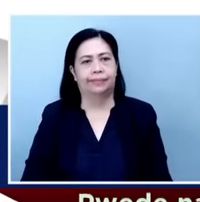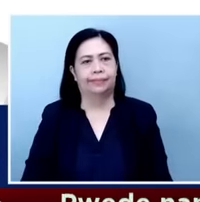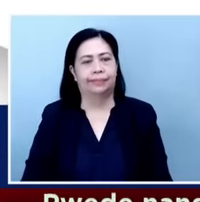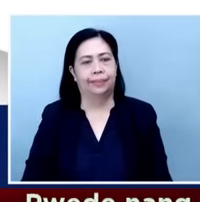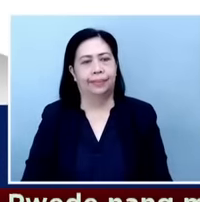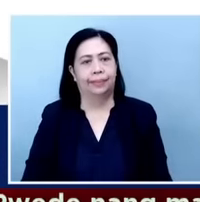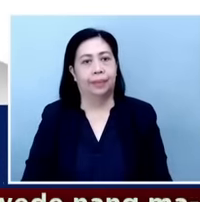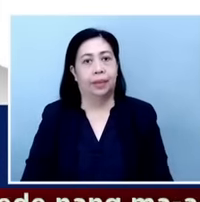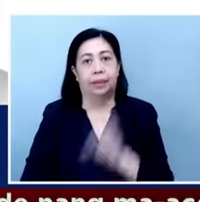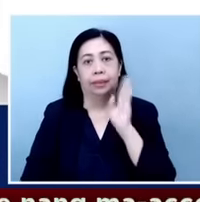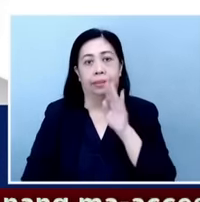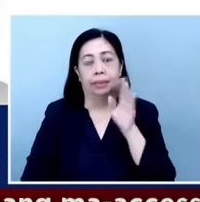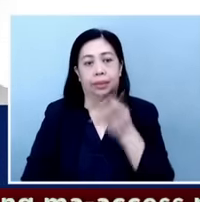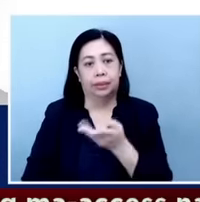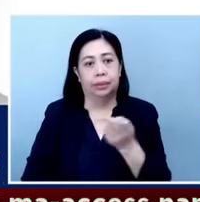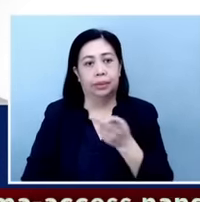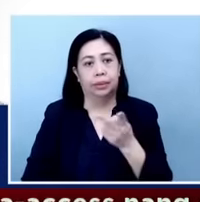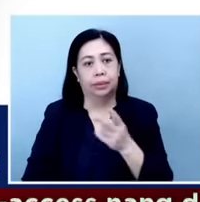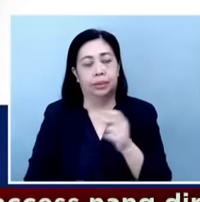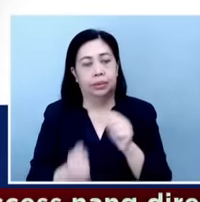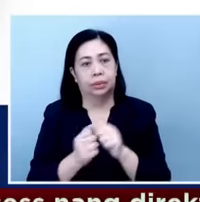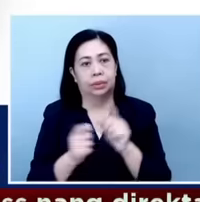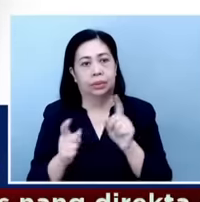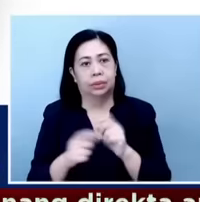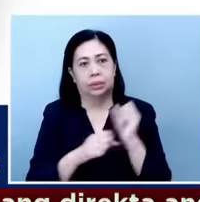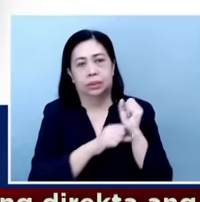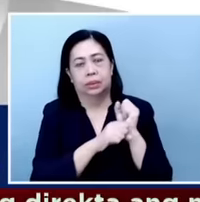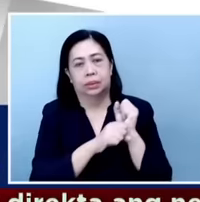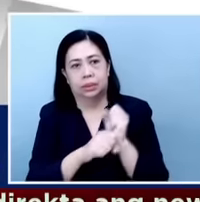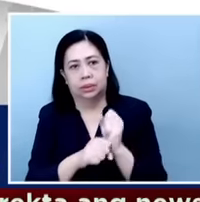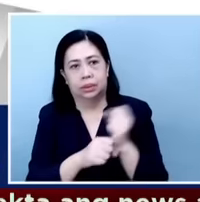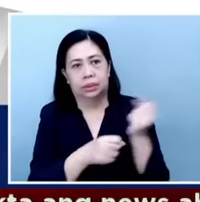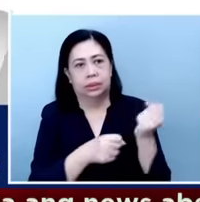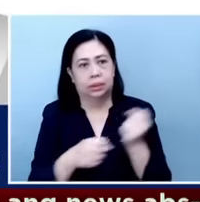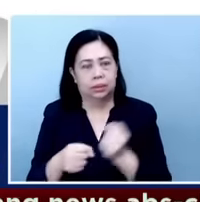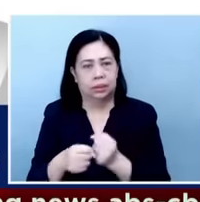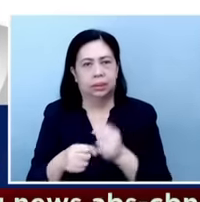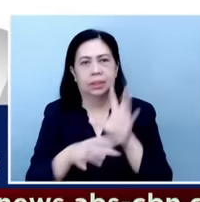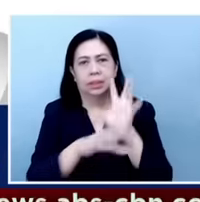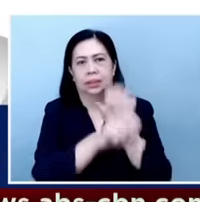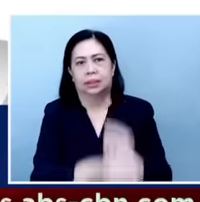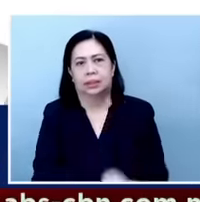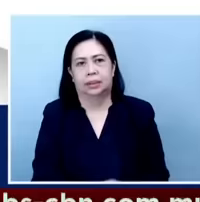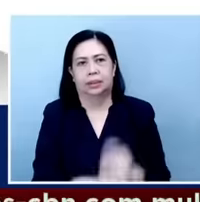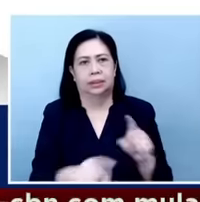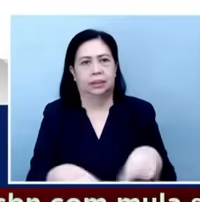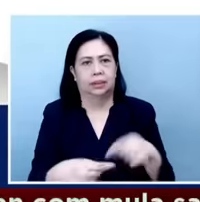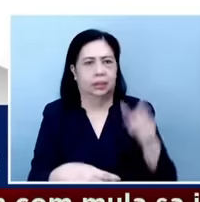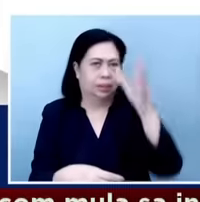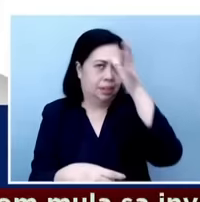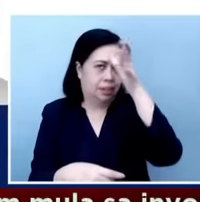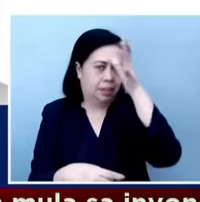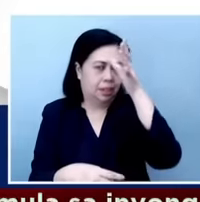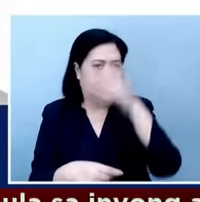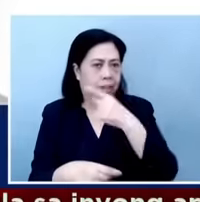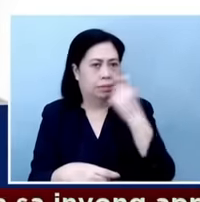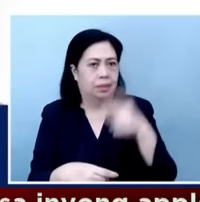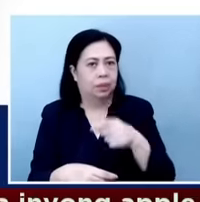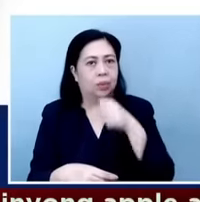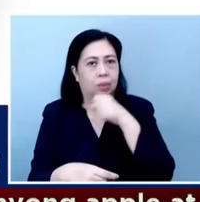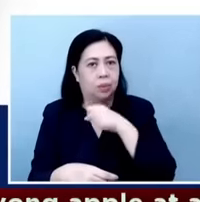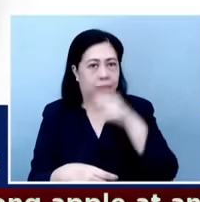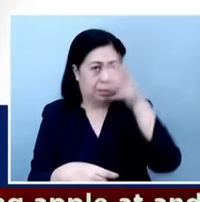Ang magkapatid naman na ito sumalang sa paghila ng lubid. Nakagisna na nila ito sa kanilang tatay at dahil may edad na ang